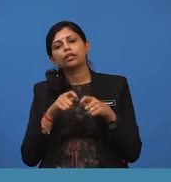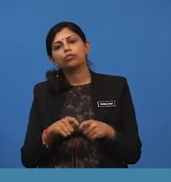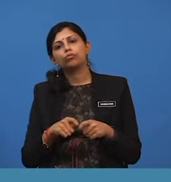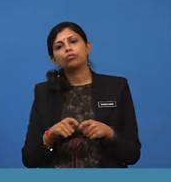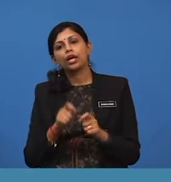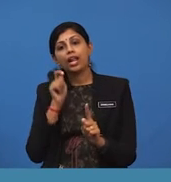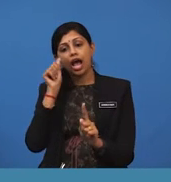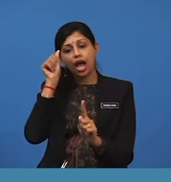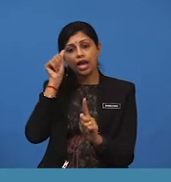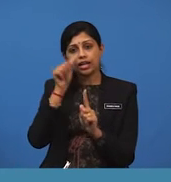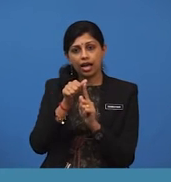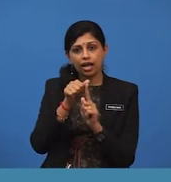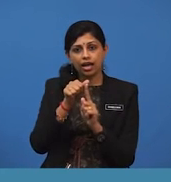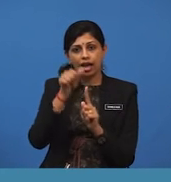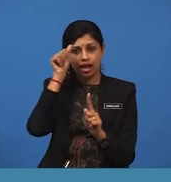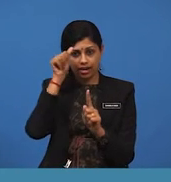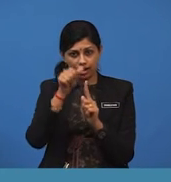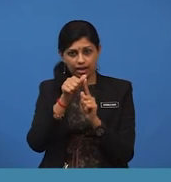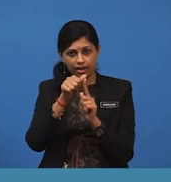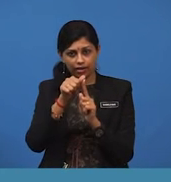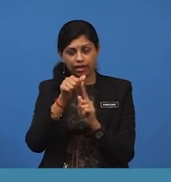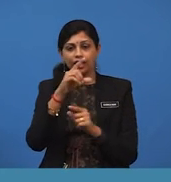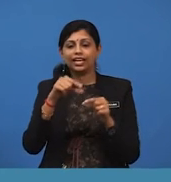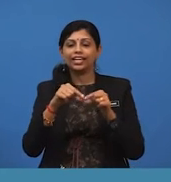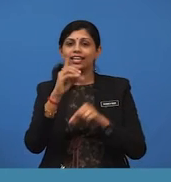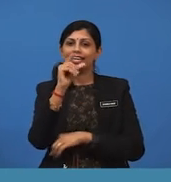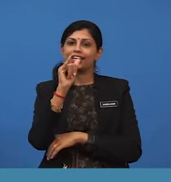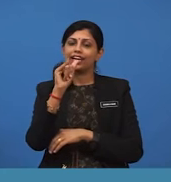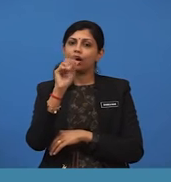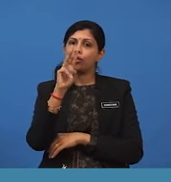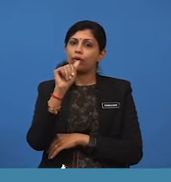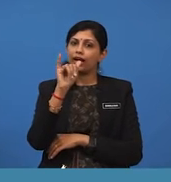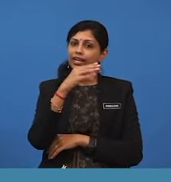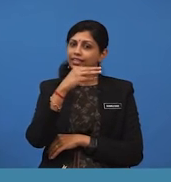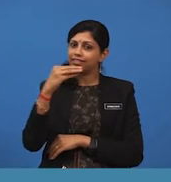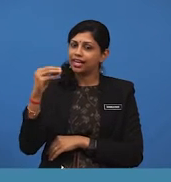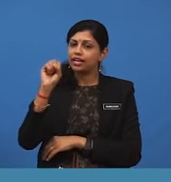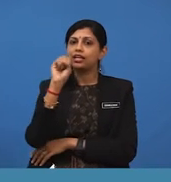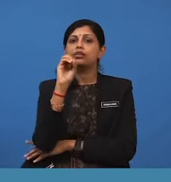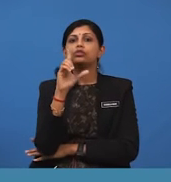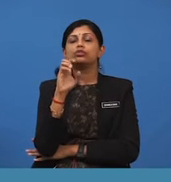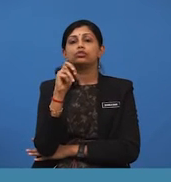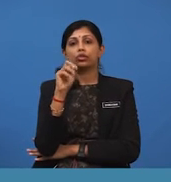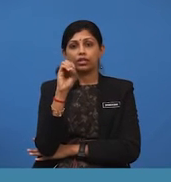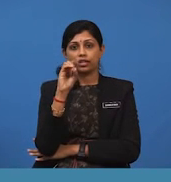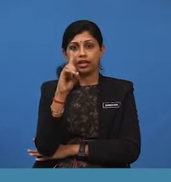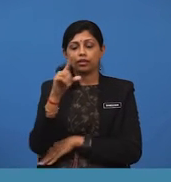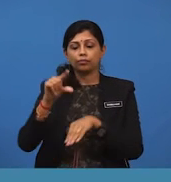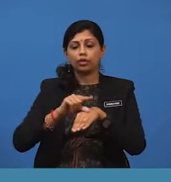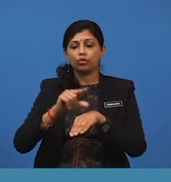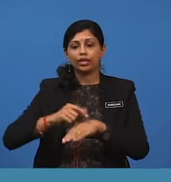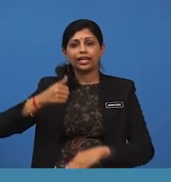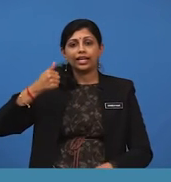dapat menentukan arah arus aruhan dalam dawai lurus dan solenoid melalui petua tangan kanan